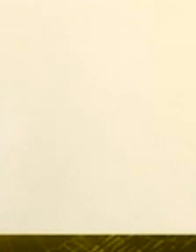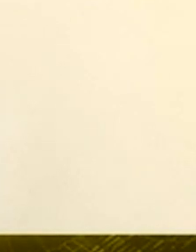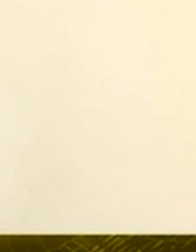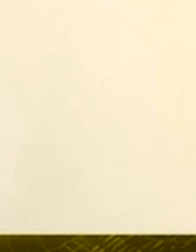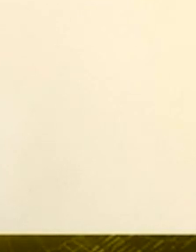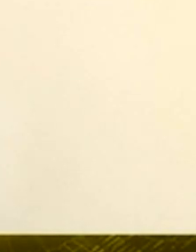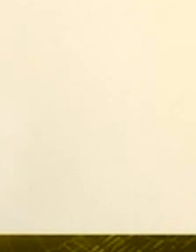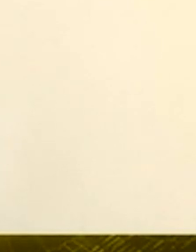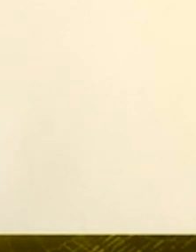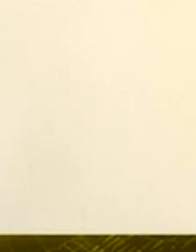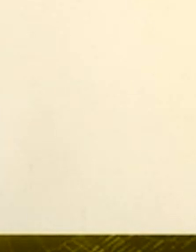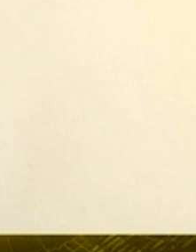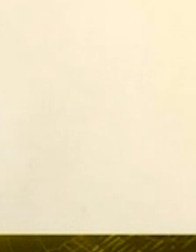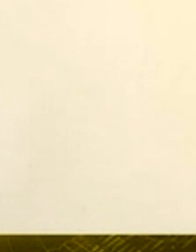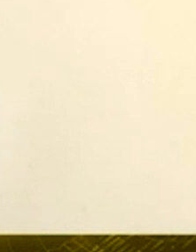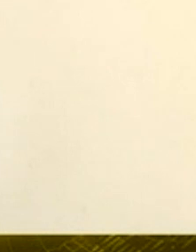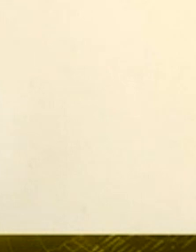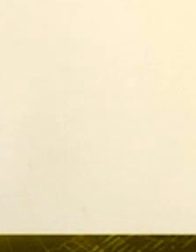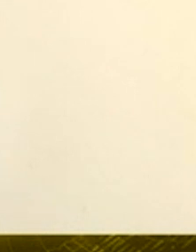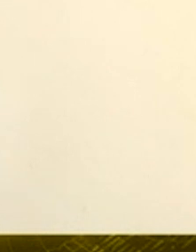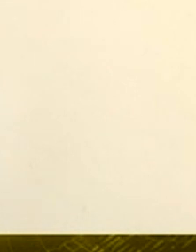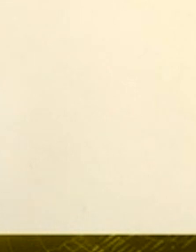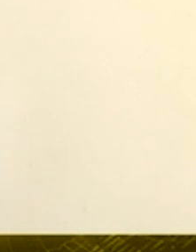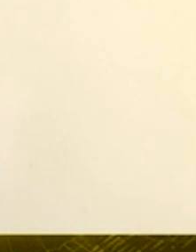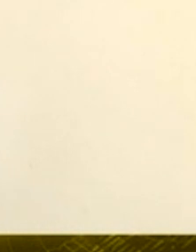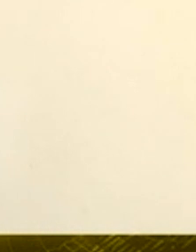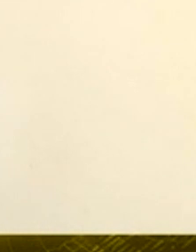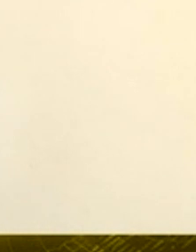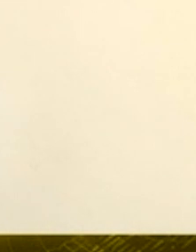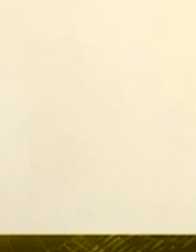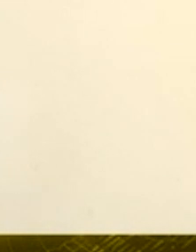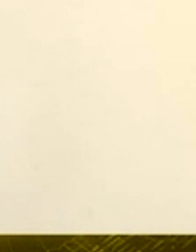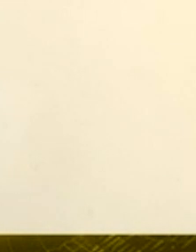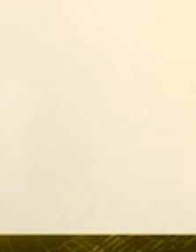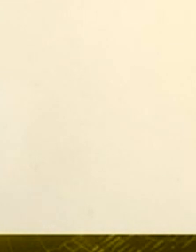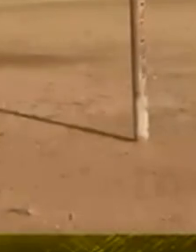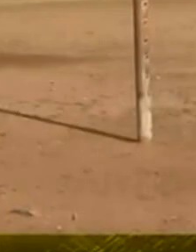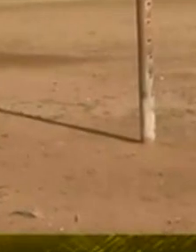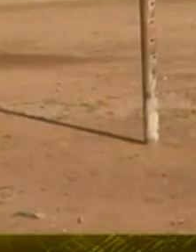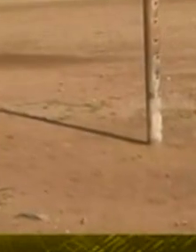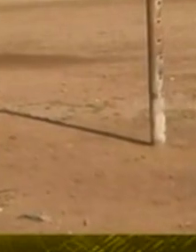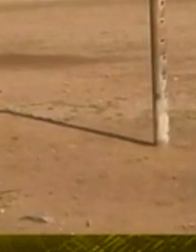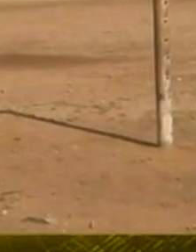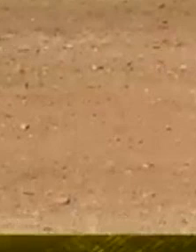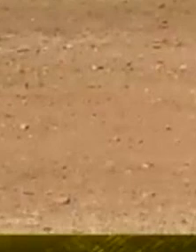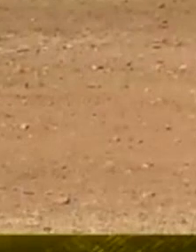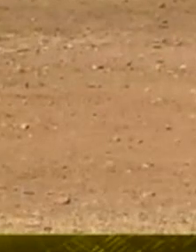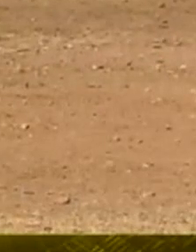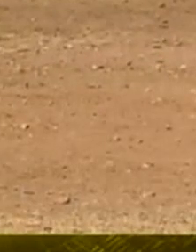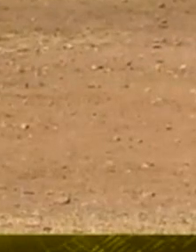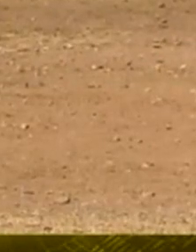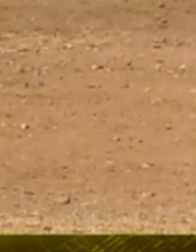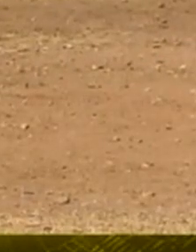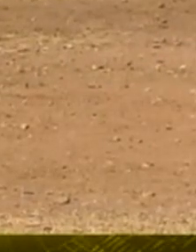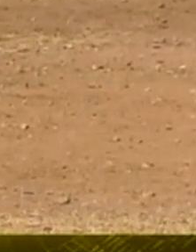درجه ياو مستي مسرح ستاديوم جمار انتزي هوينو ببجيت درجهون يحزنالو هنصت ستاديوم امورا بزي